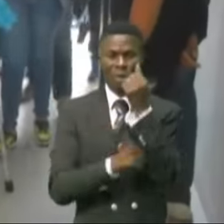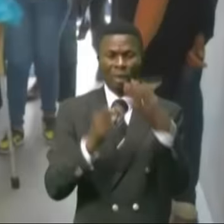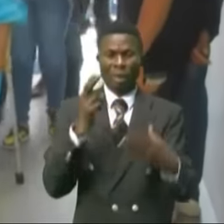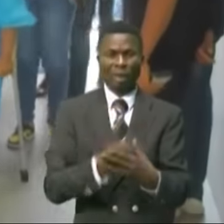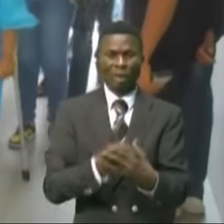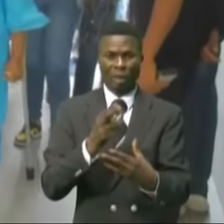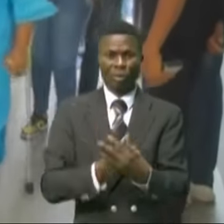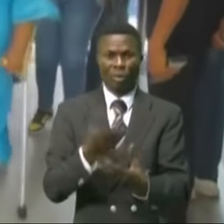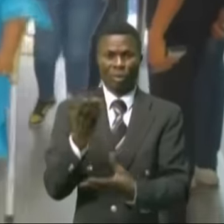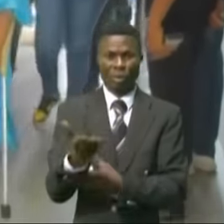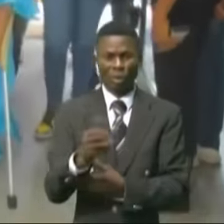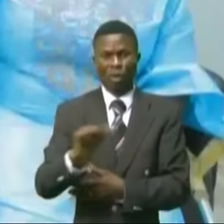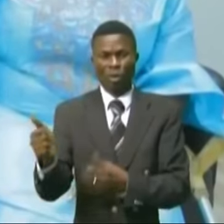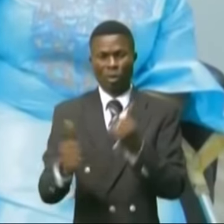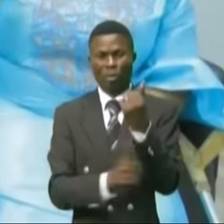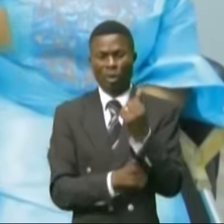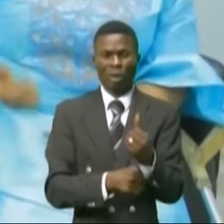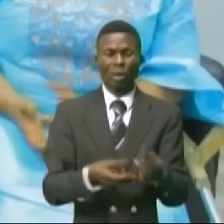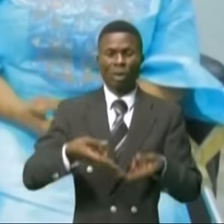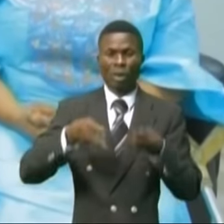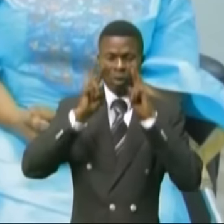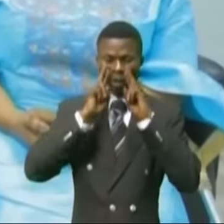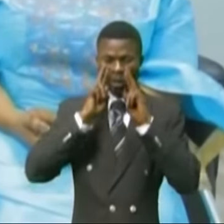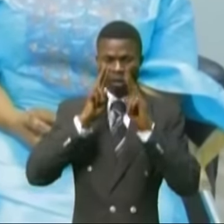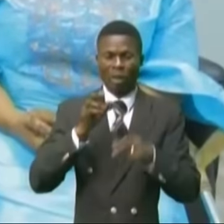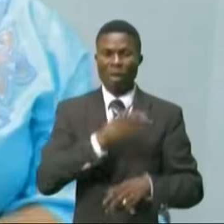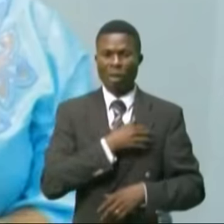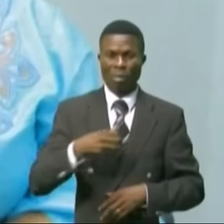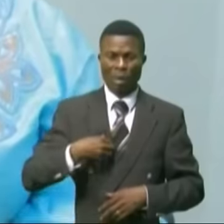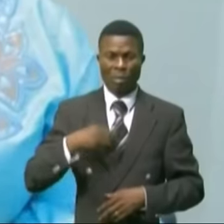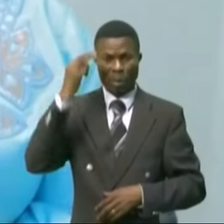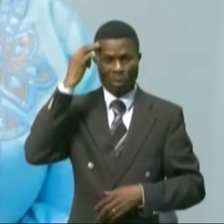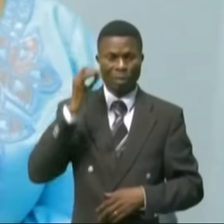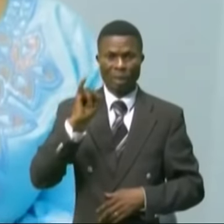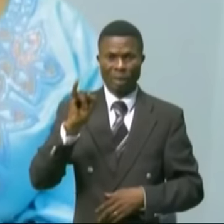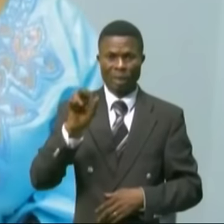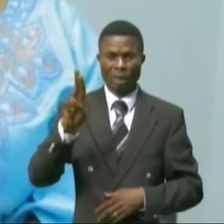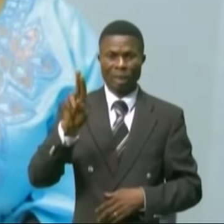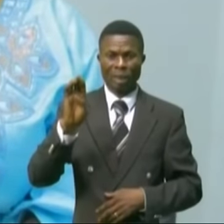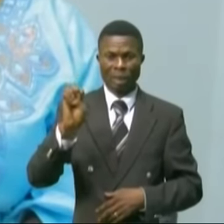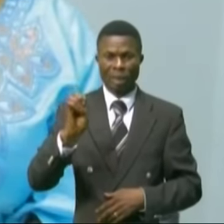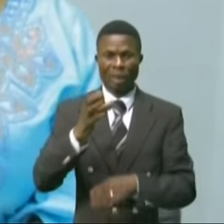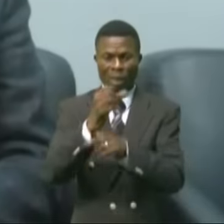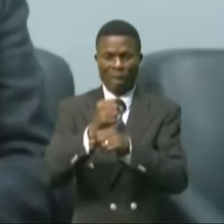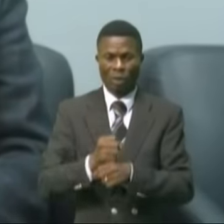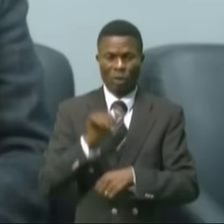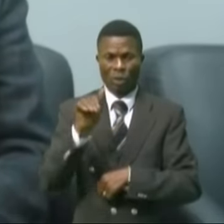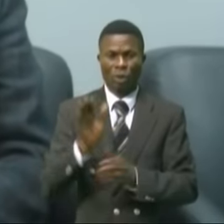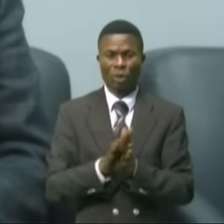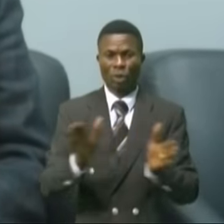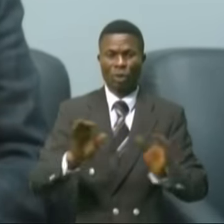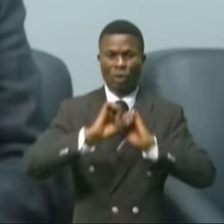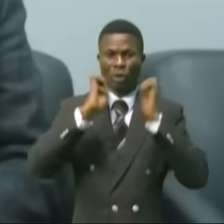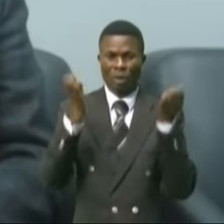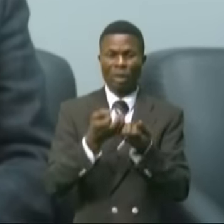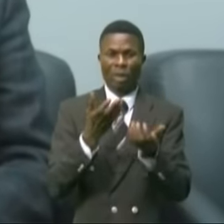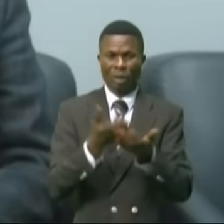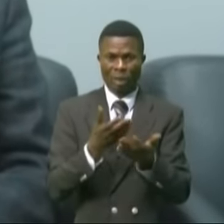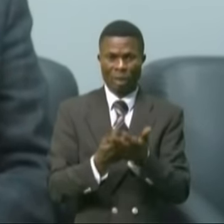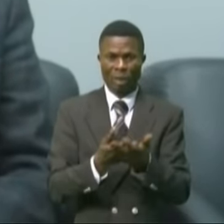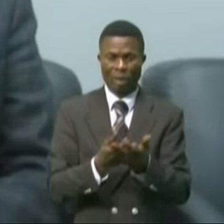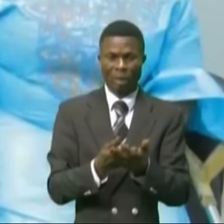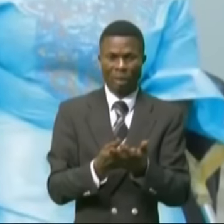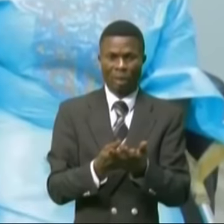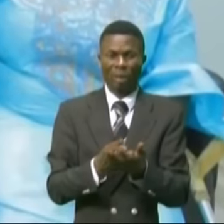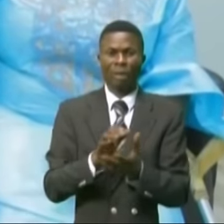avec handicap et autres personnes vulnérables, Irène Sambodiata, a été reçue par le directeur général de cette entreprise, Rajev